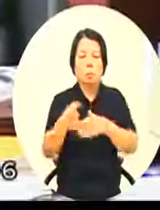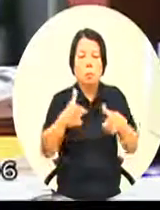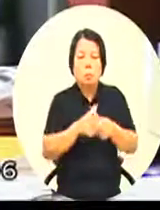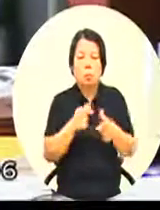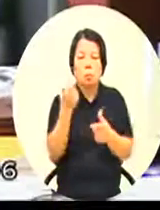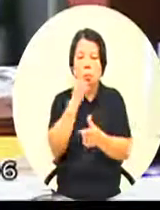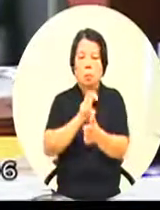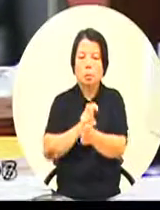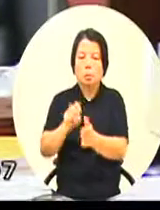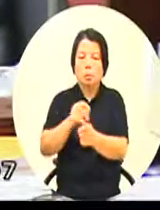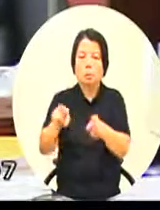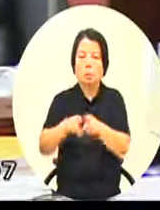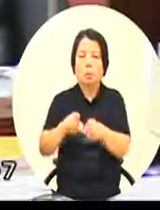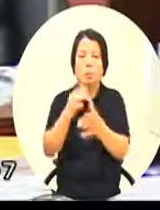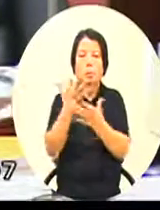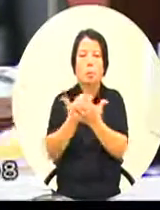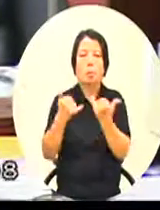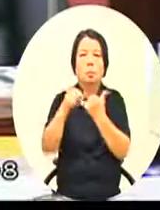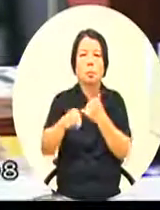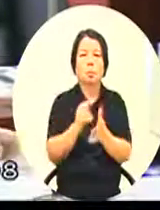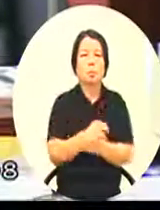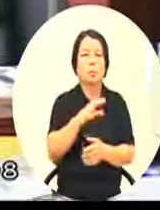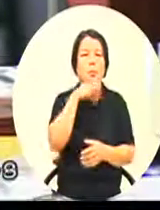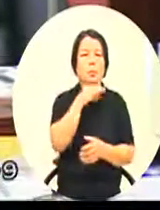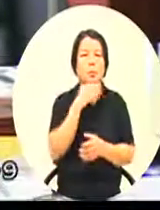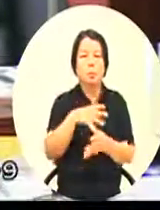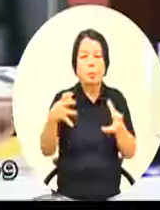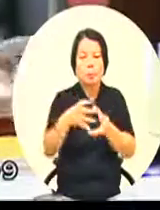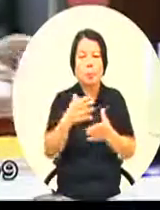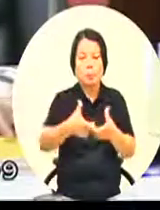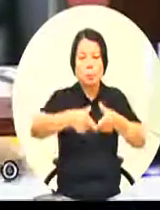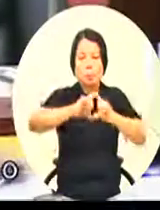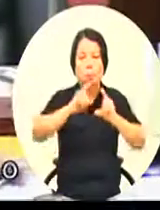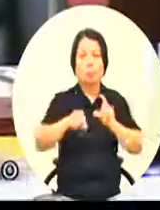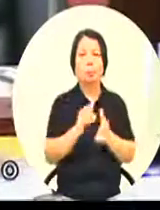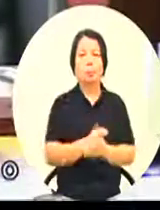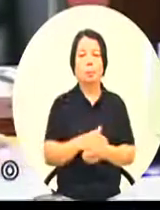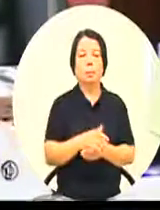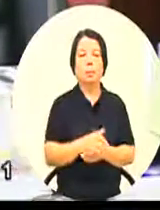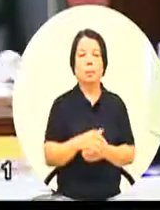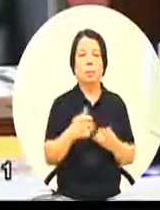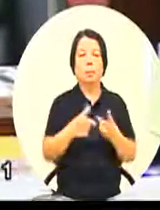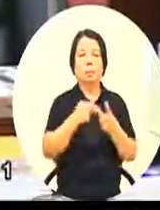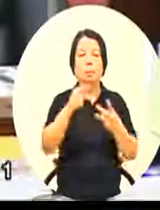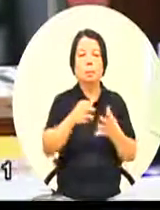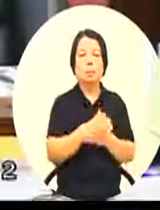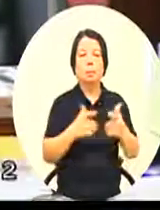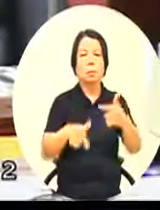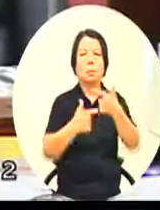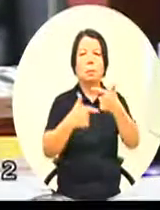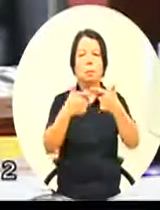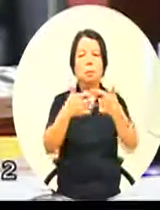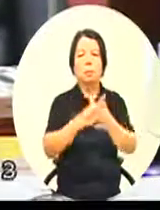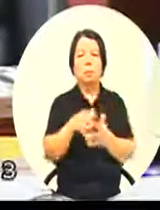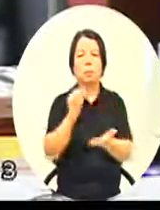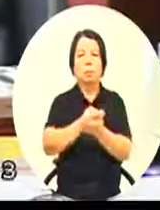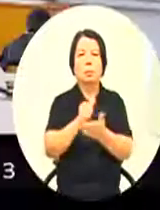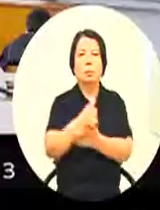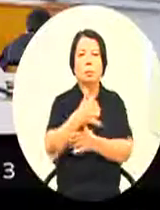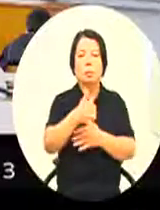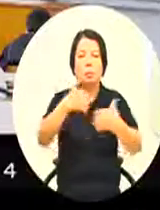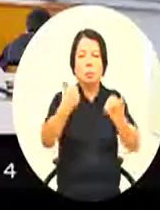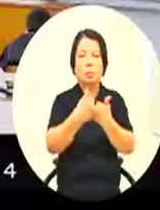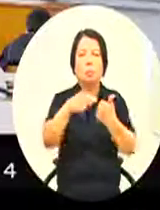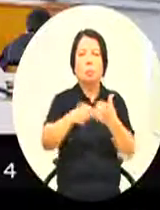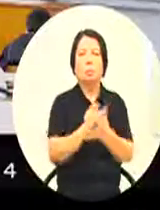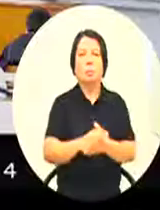这个普通生，这个待会呢都一并帮我答复一下。第三个部分，6月6号那天还有开到一个记者会，就是国中的这个